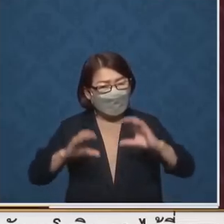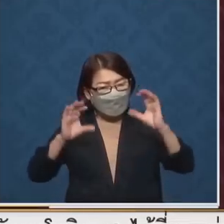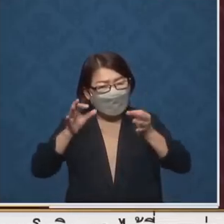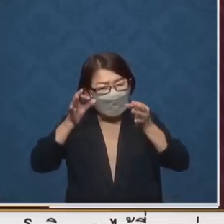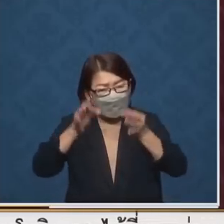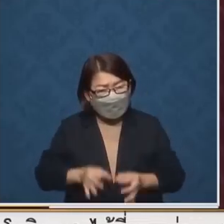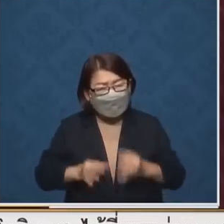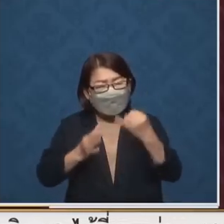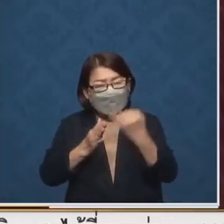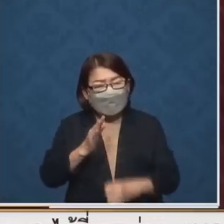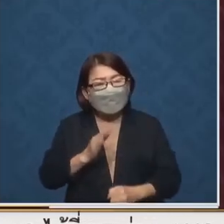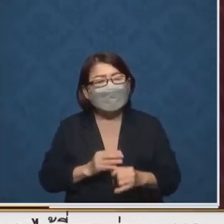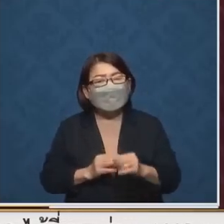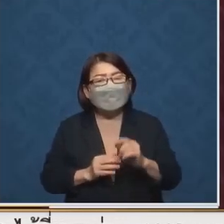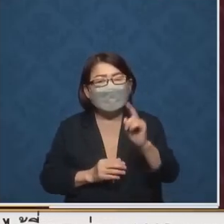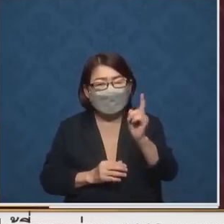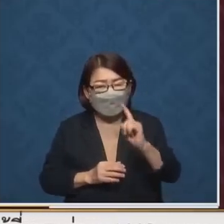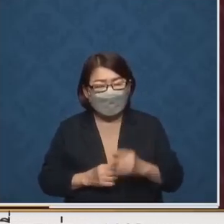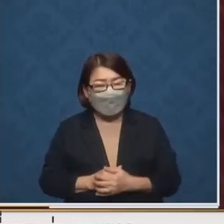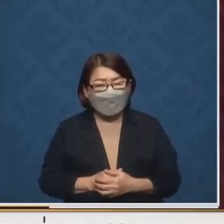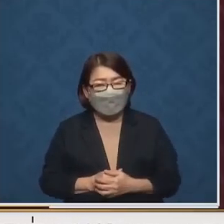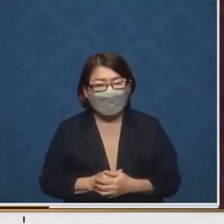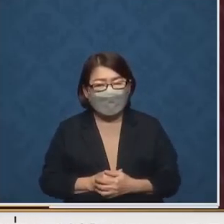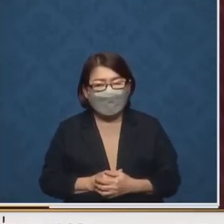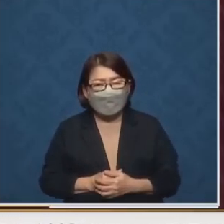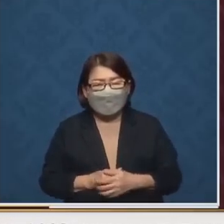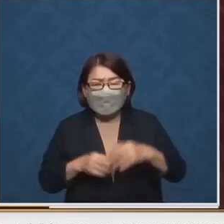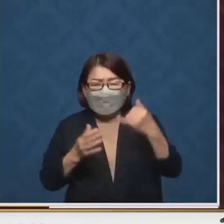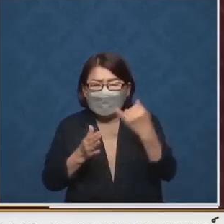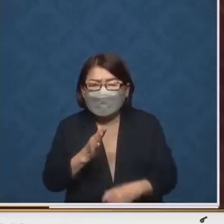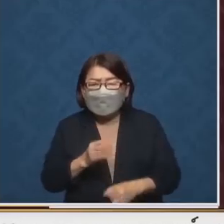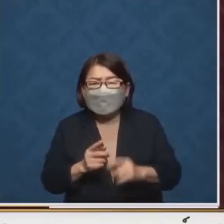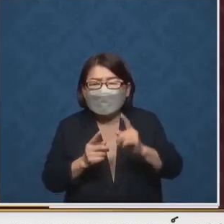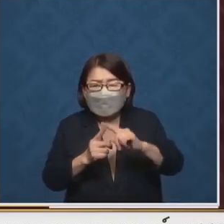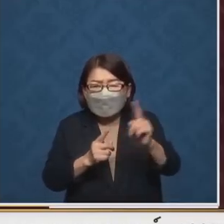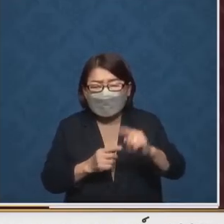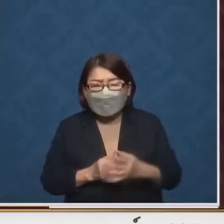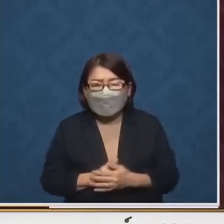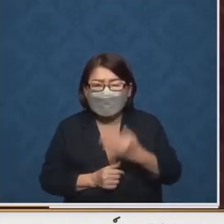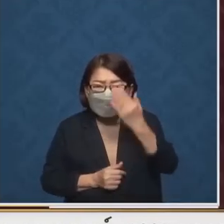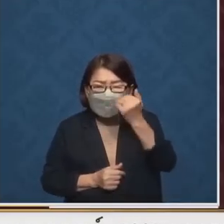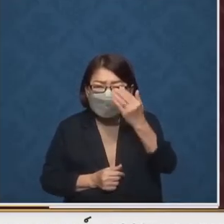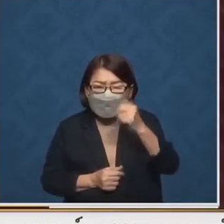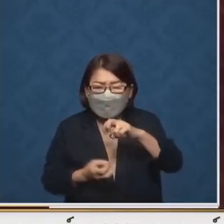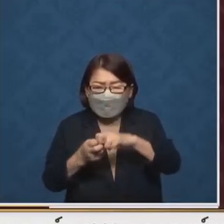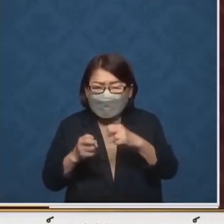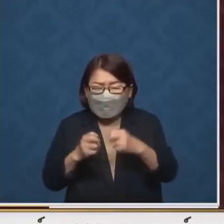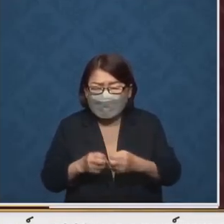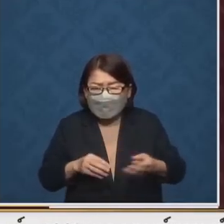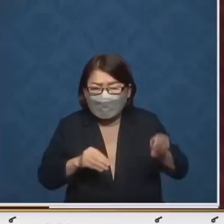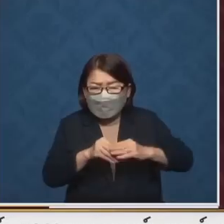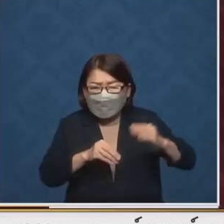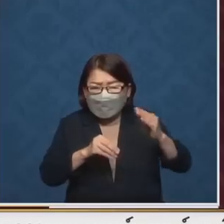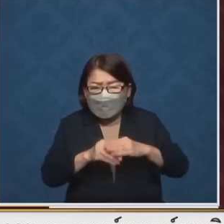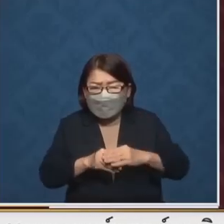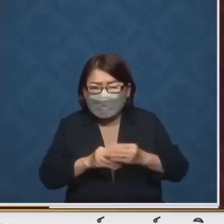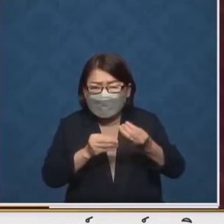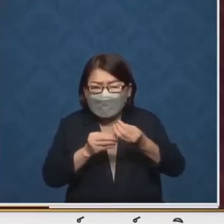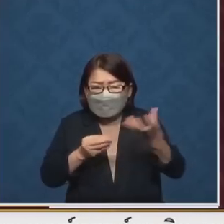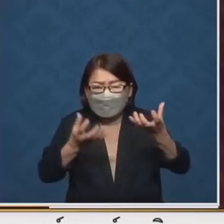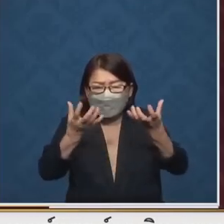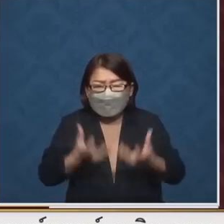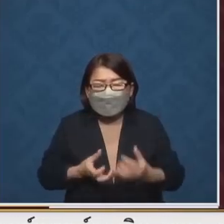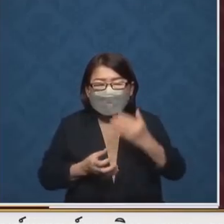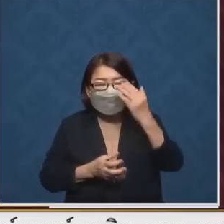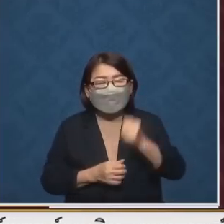ไหน ประเด็นมอยู่ตรงไหน วรีหารผดทาศตรงไหนมถึงเกิดปัณหารูนแรงขนาดนี้ ไปดแผนต่อไป